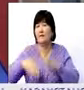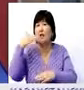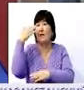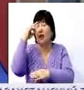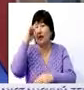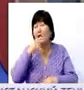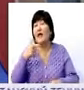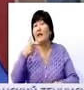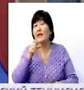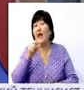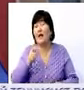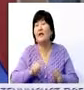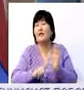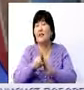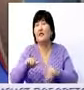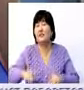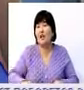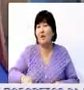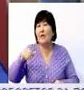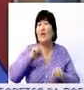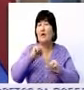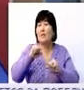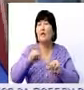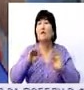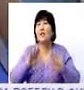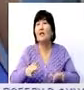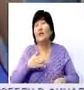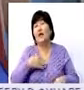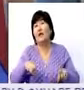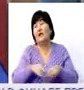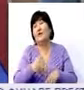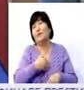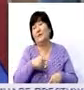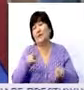Казахстана. Геннадий Ага также начинал с таких маленьких боксерских залов. И я хочу быть таким, как он.